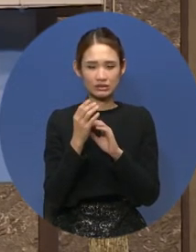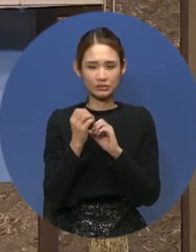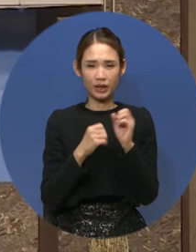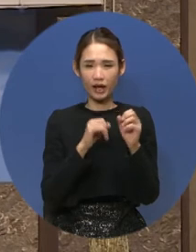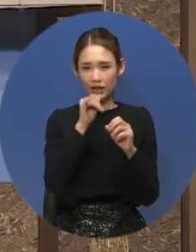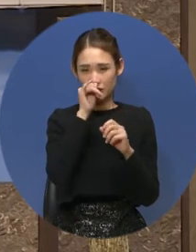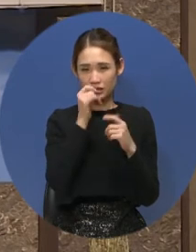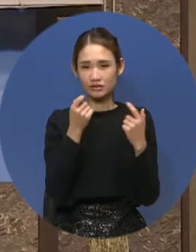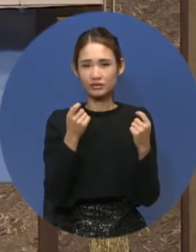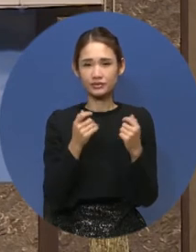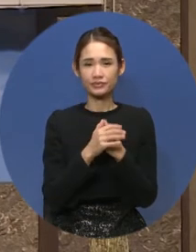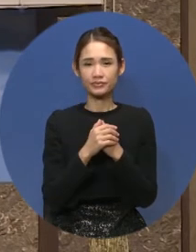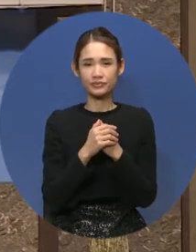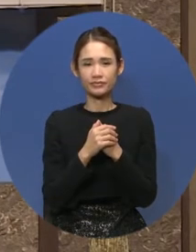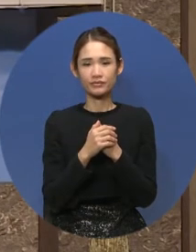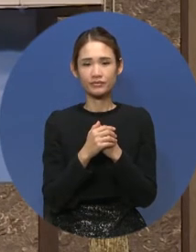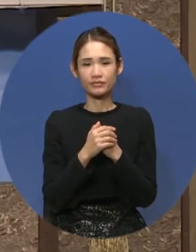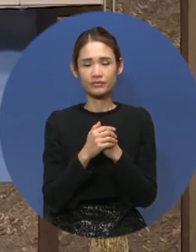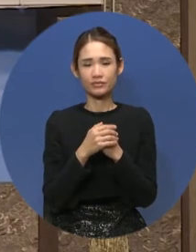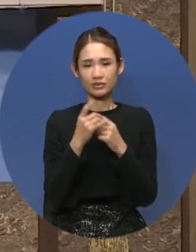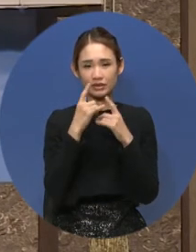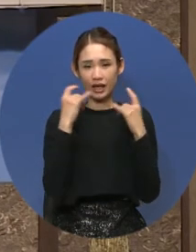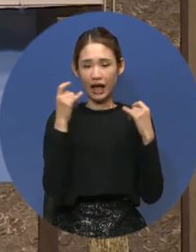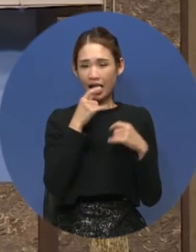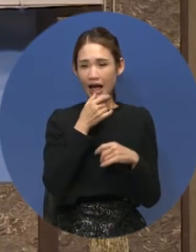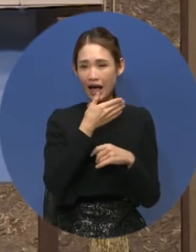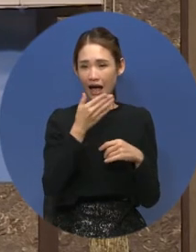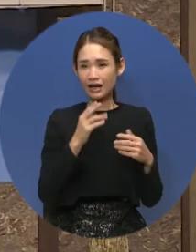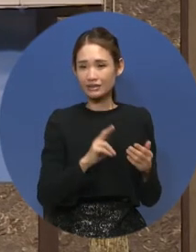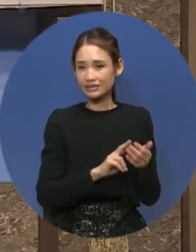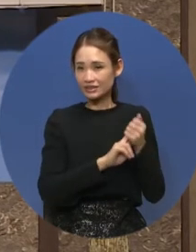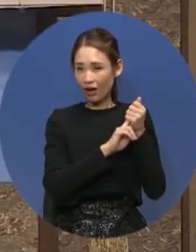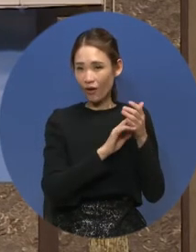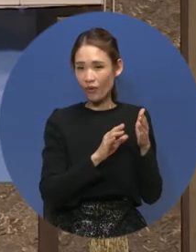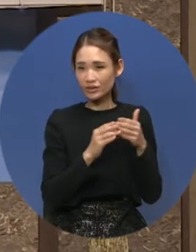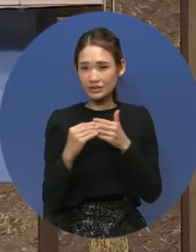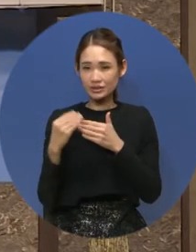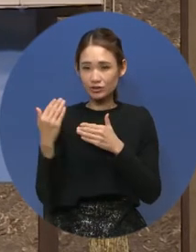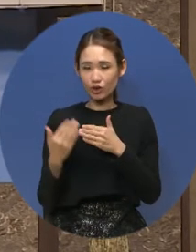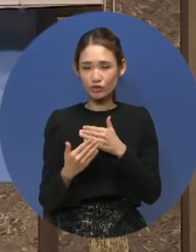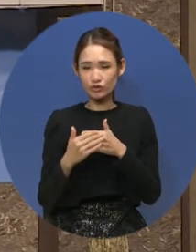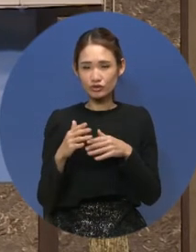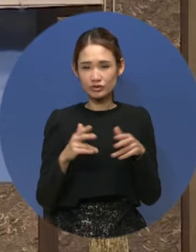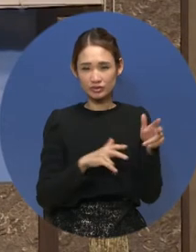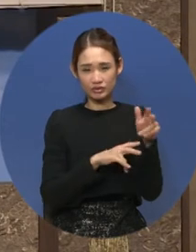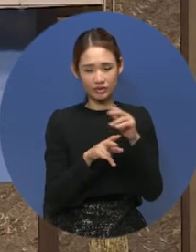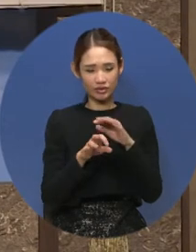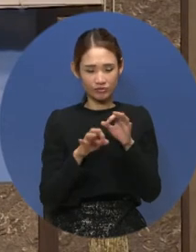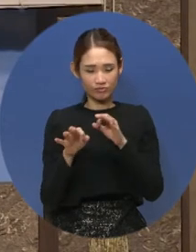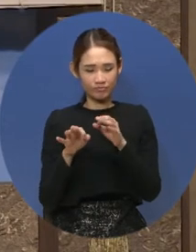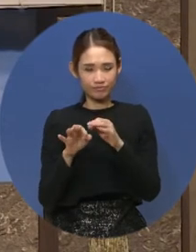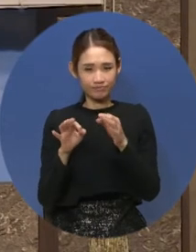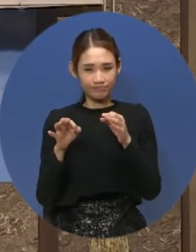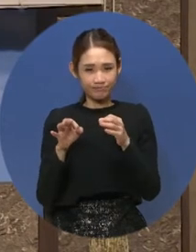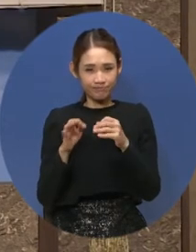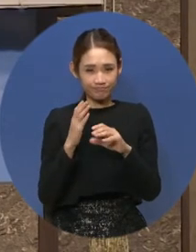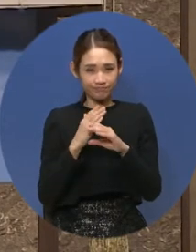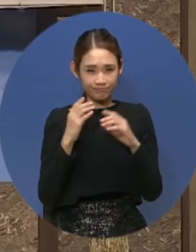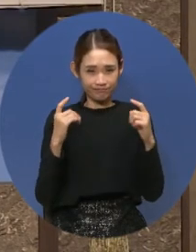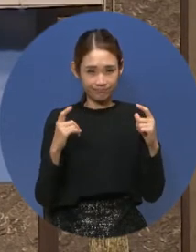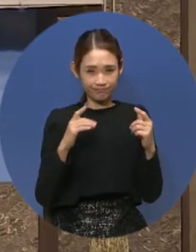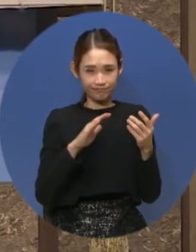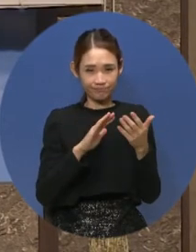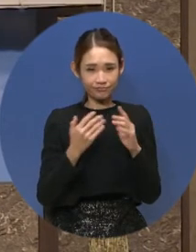없진 않았습니다. 아, 예. 그리고 또한 이제 한강의 기적을 이끈 또 산업과 경제, 금융의 중심이지만 한편으로는